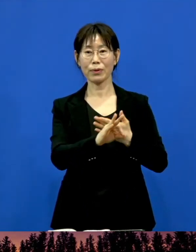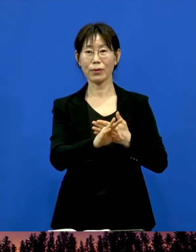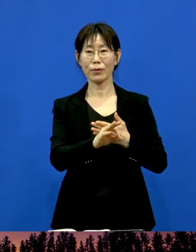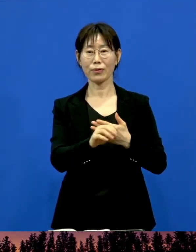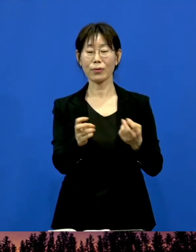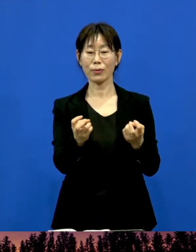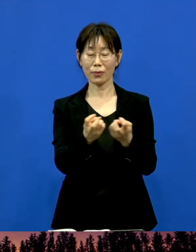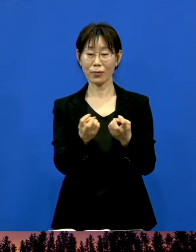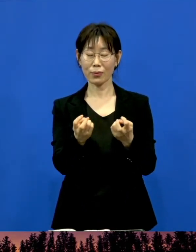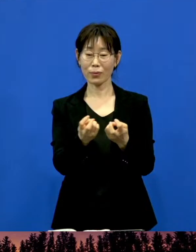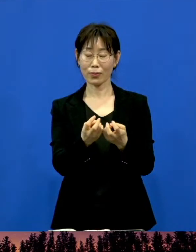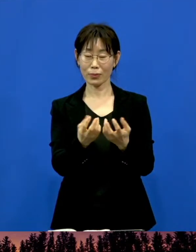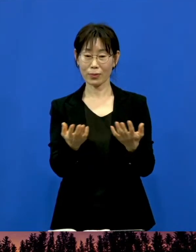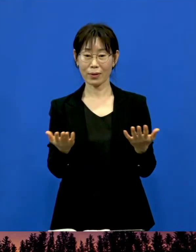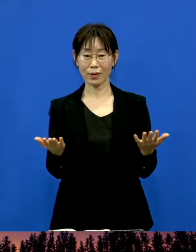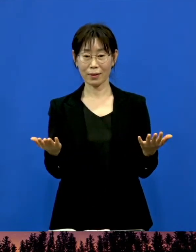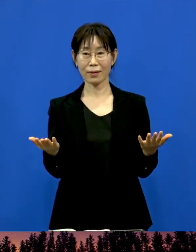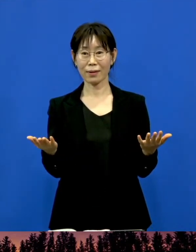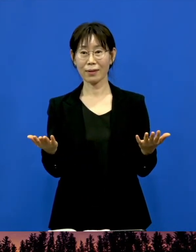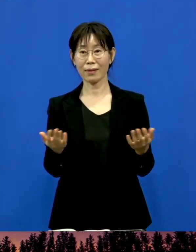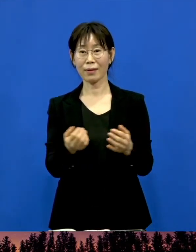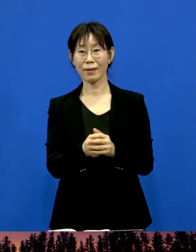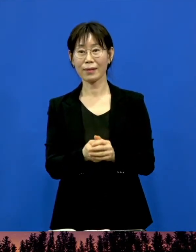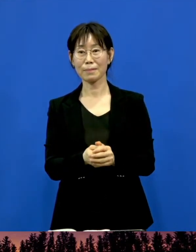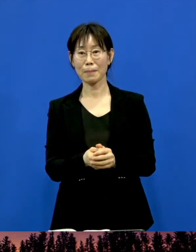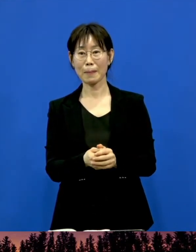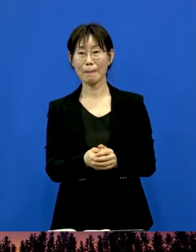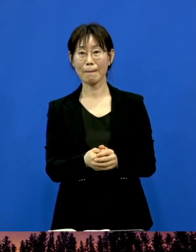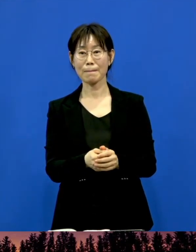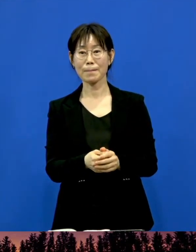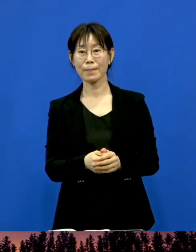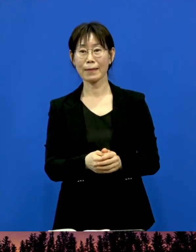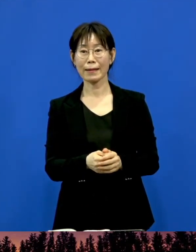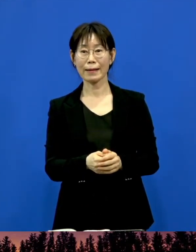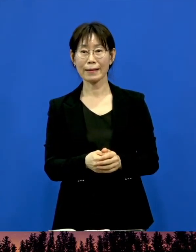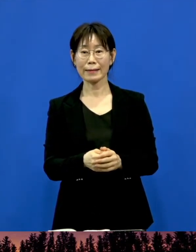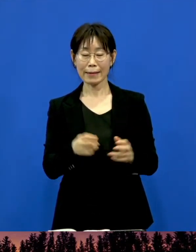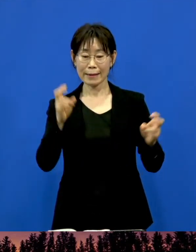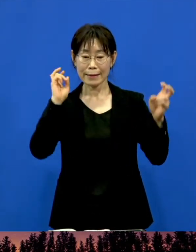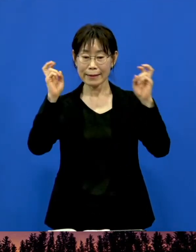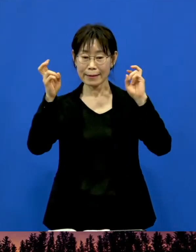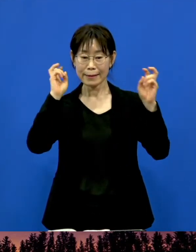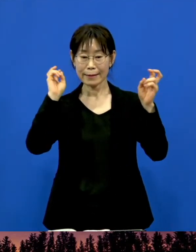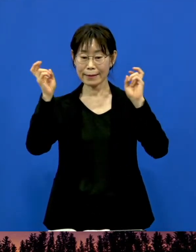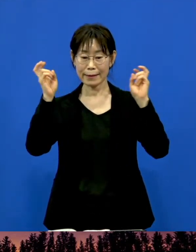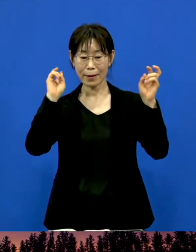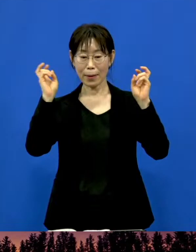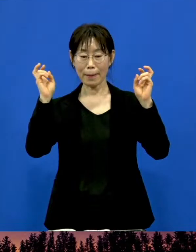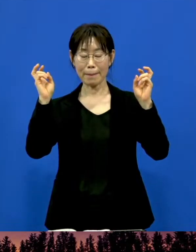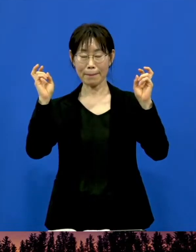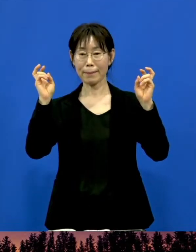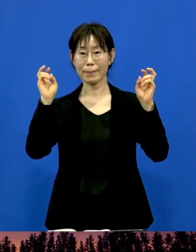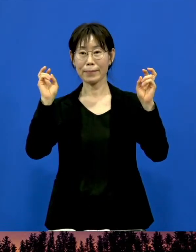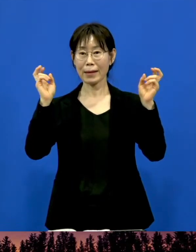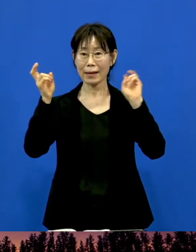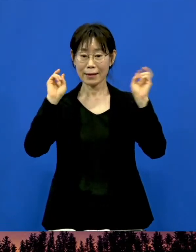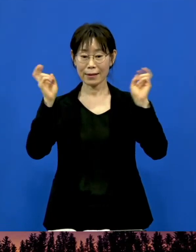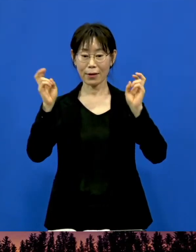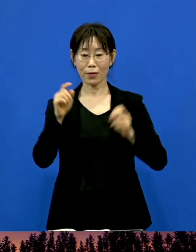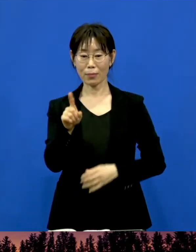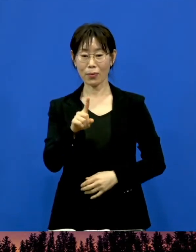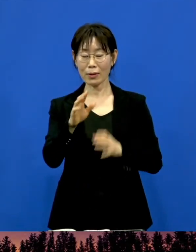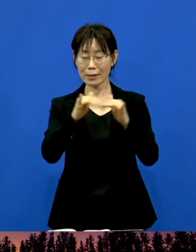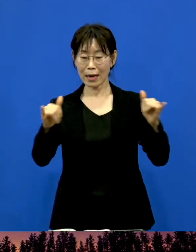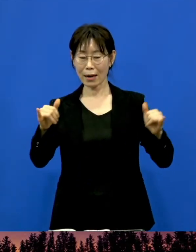여러분, 오늘 문화는 사람들의 욕구를 부추깁니다. 인간의 욕망에 불을 지릅니다. 기업들이 하는 게 그거잖아요. 여러분, 인간의 욕구를 계속 잘 알고